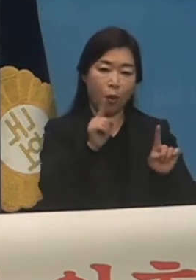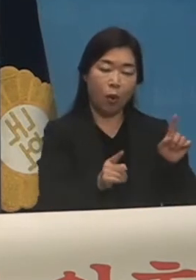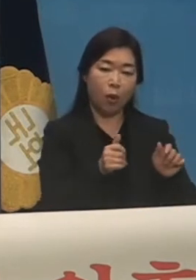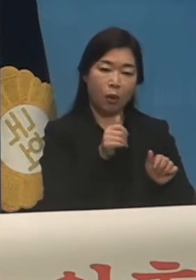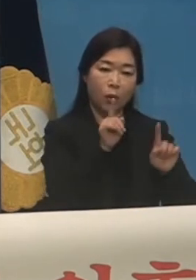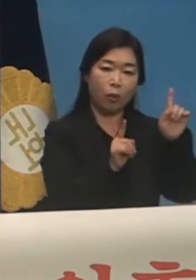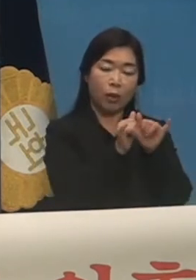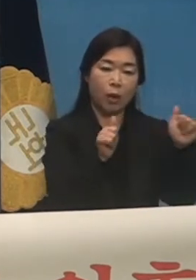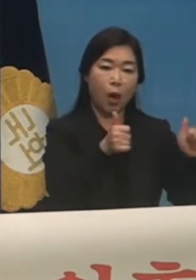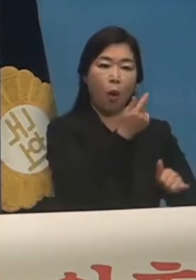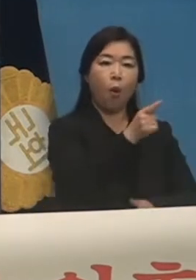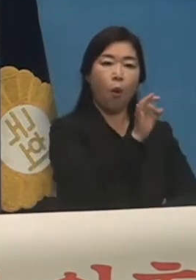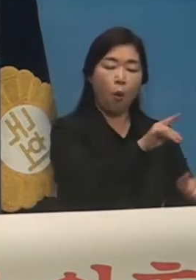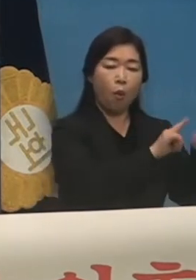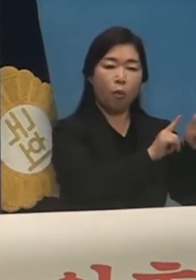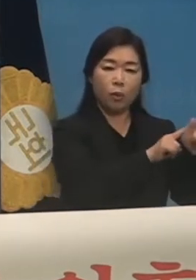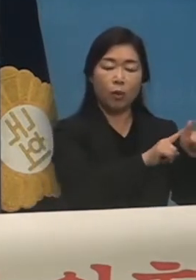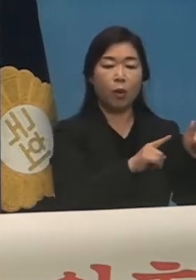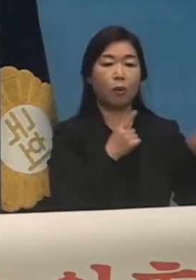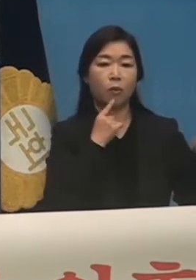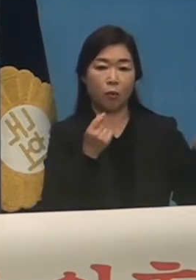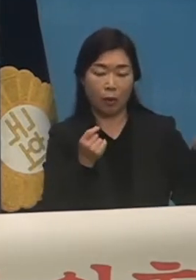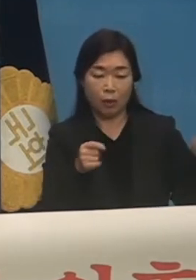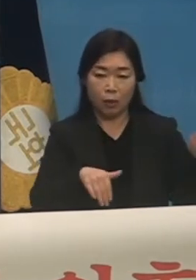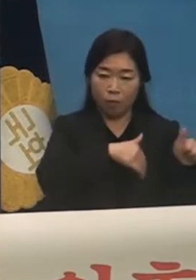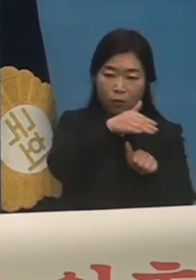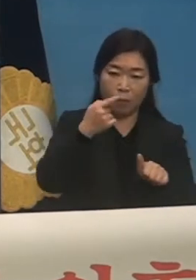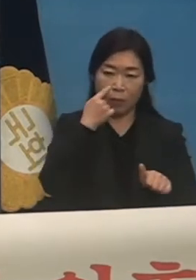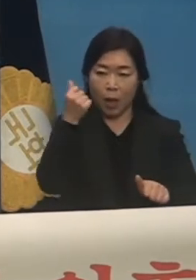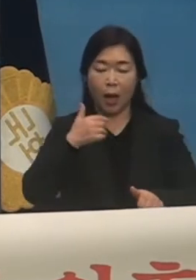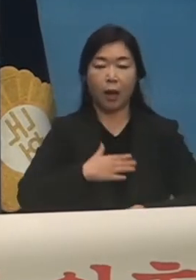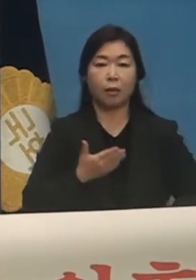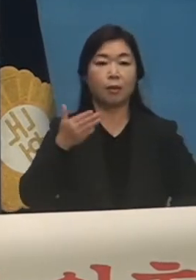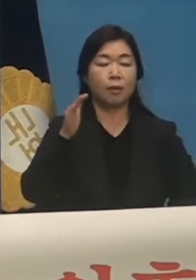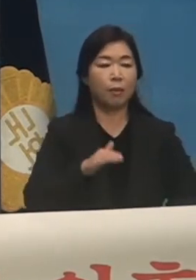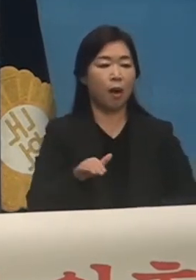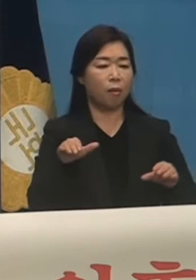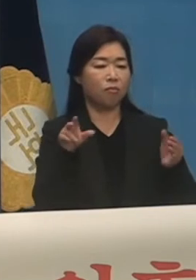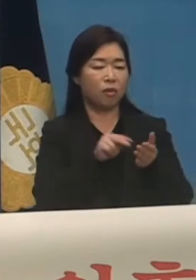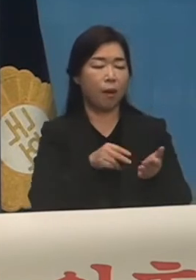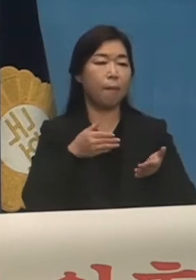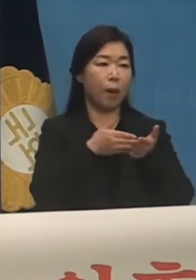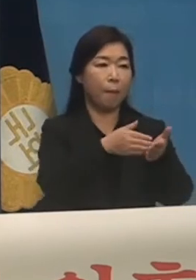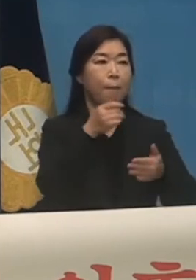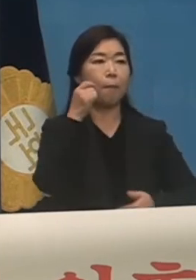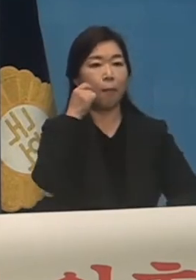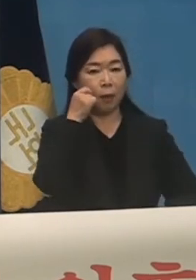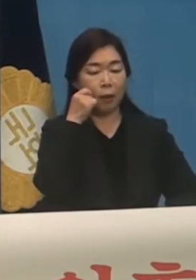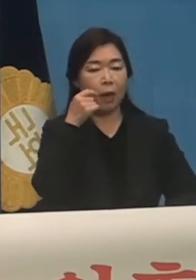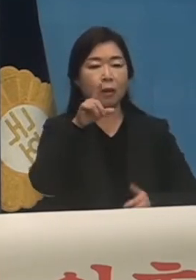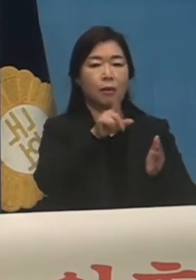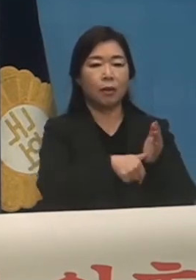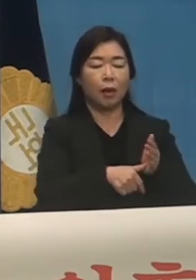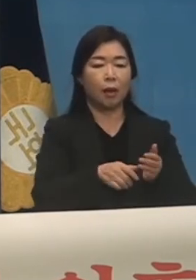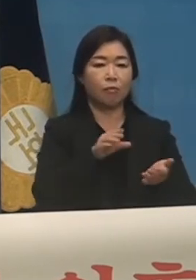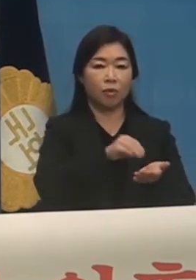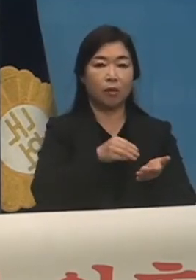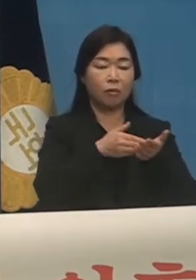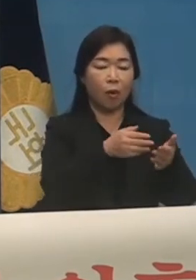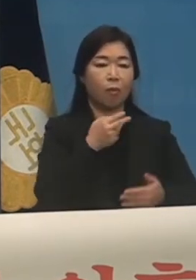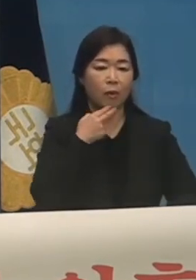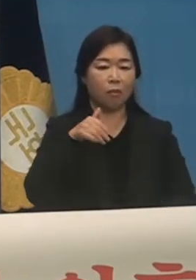경쟁자였던 홍모 후보도 당시 이러한 분위기를 알았으나 문제를 제기하지 못하는 것을 크게 후회하고 있다고